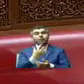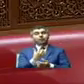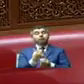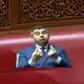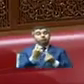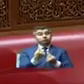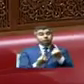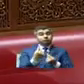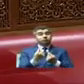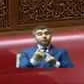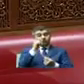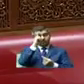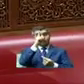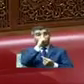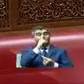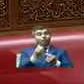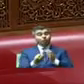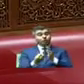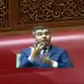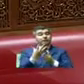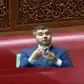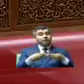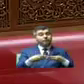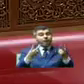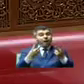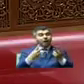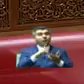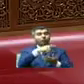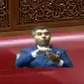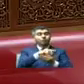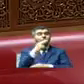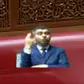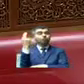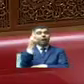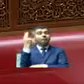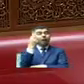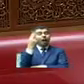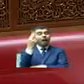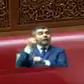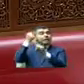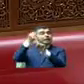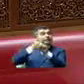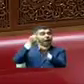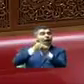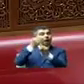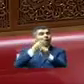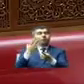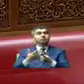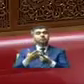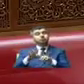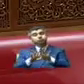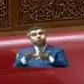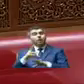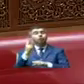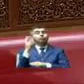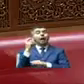لإطلاق ورش كبير على الصعيد الوطني لإصلاح النظام البيداغوجي في الجامعة المغربية خلال هاد الشهرين، وغادي نختموه إن